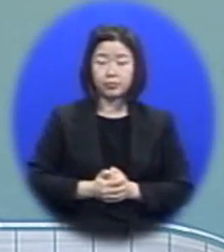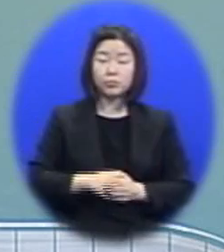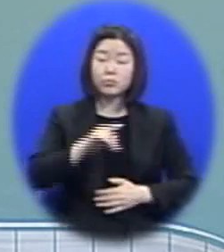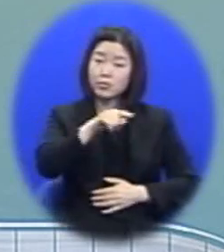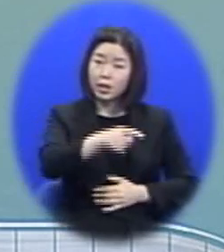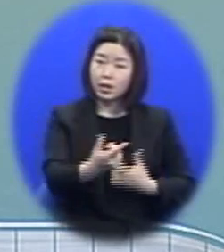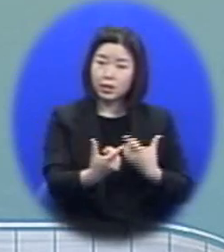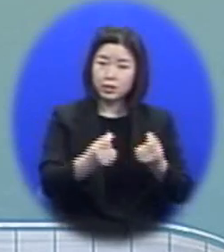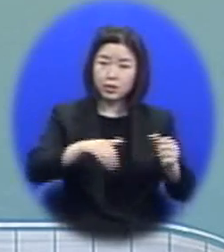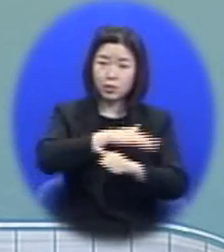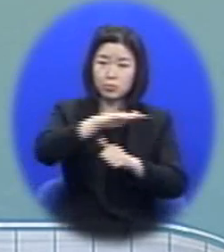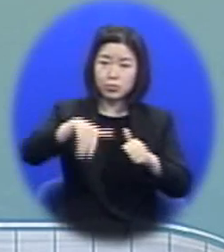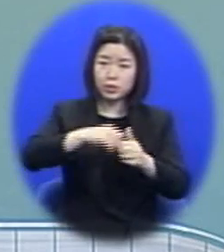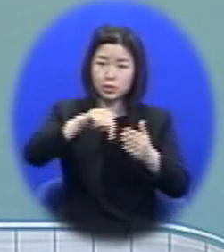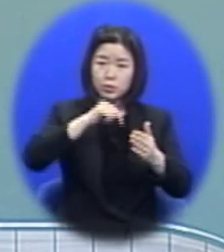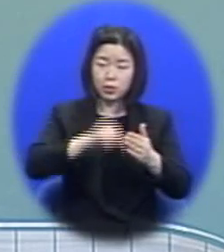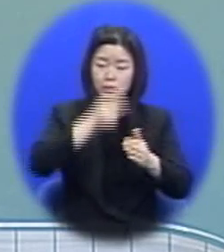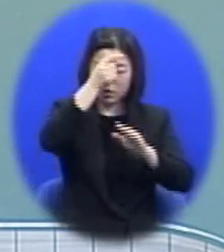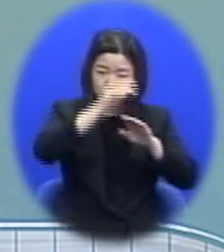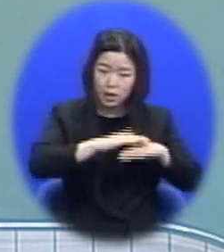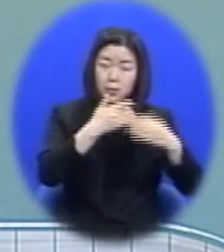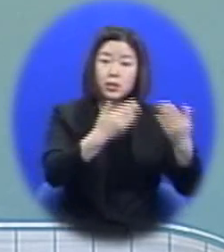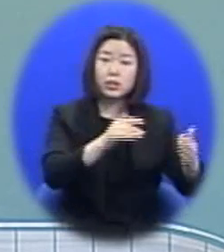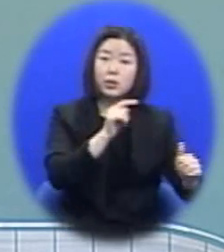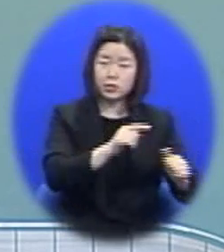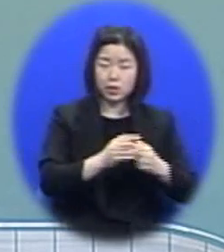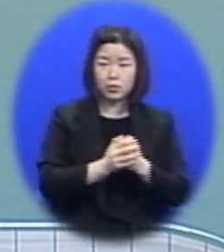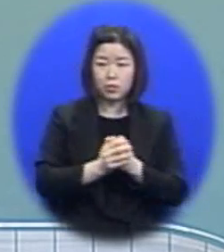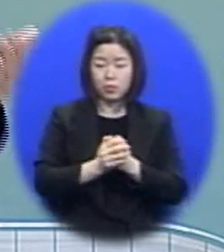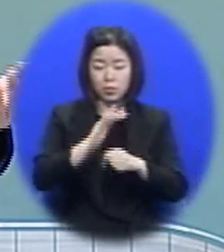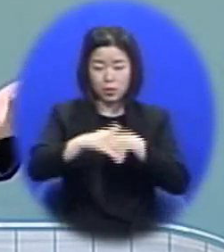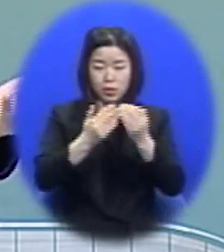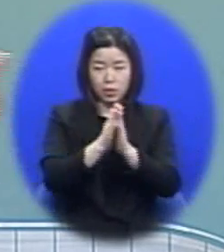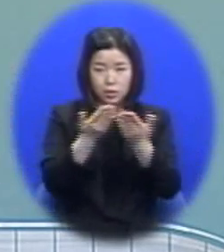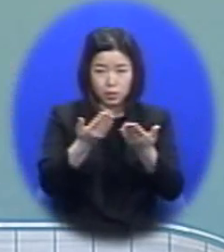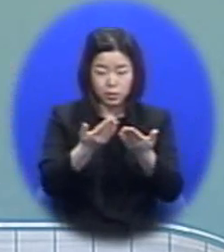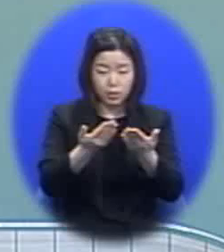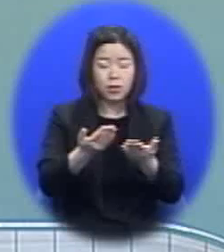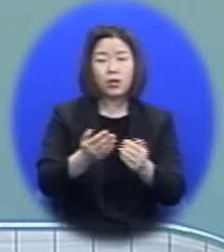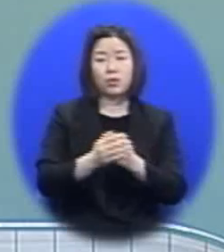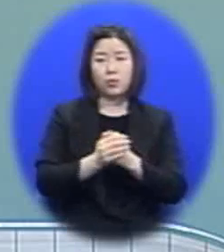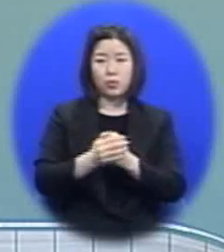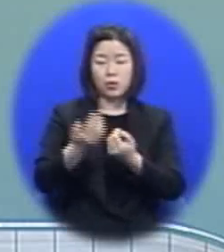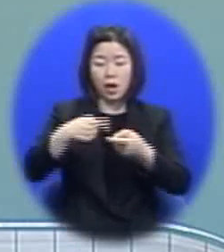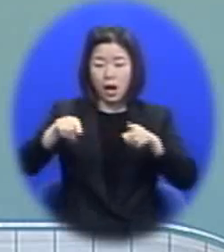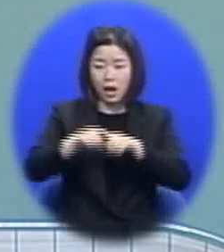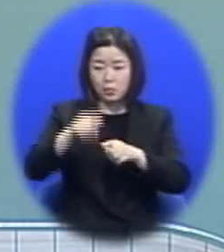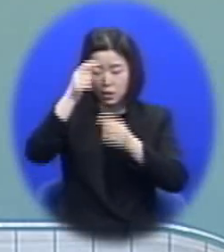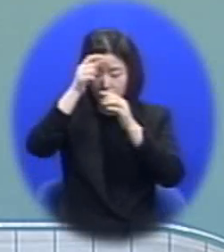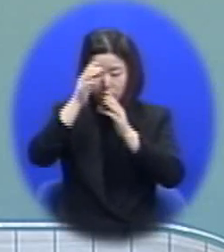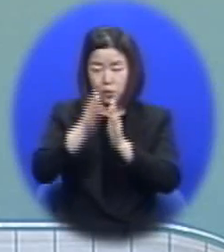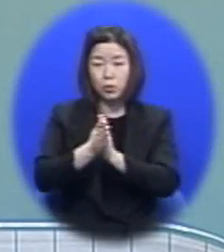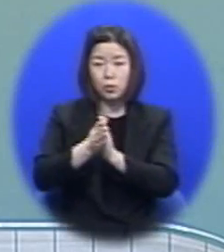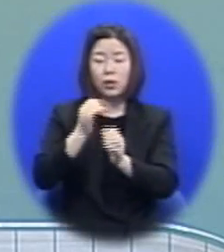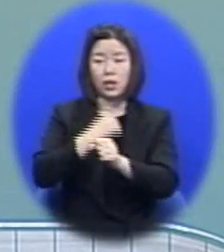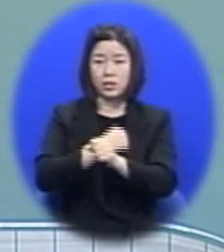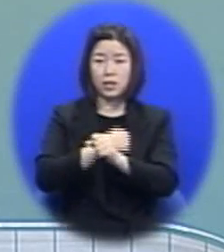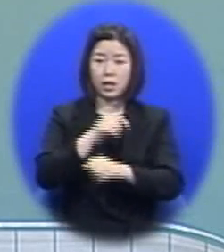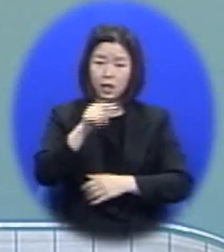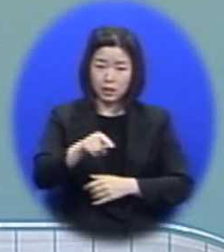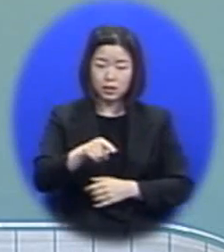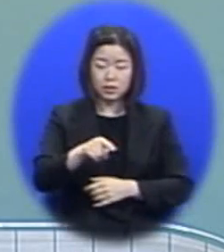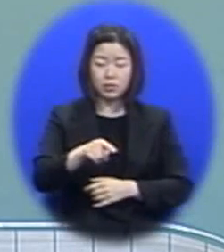그런 분위기에서 예배 드리라고 그러고 성경 일자 그러고 같이 기도하자 그러면 그건 정말 잘하시는 거예요